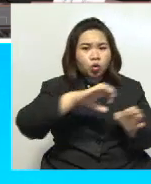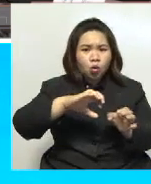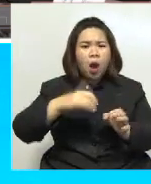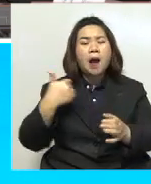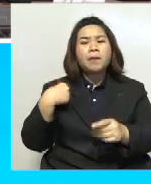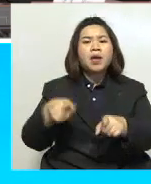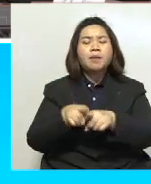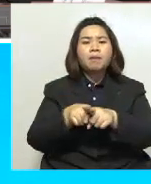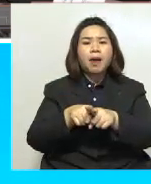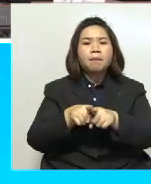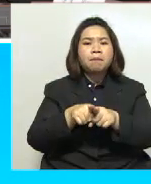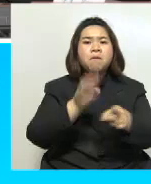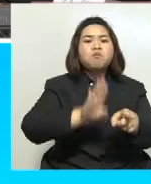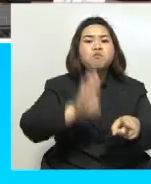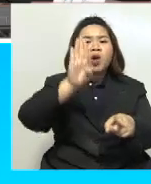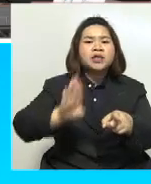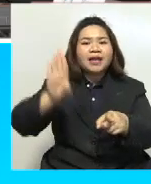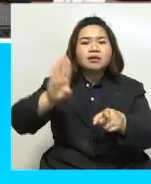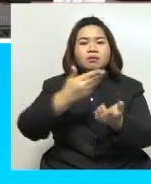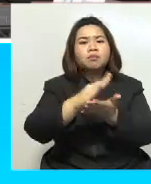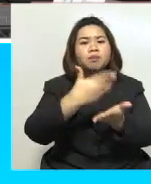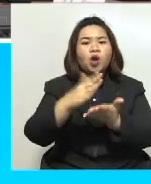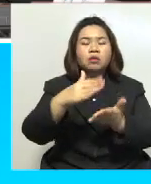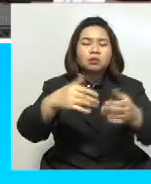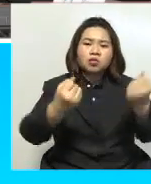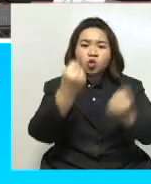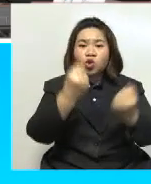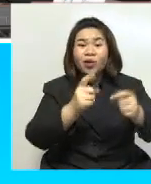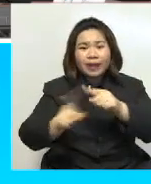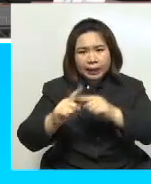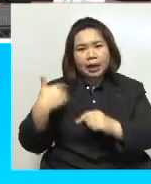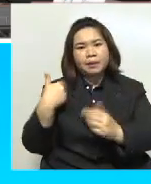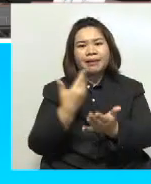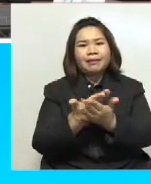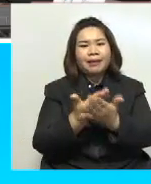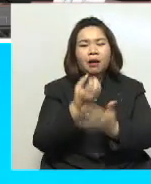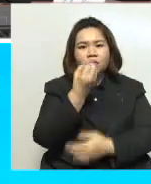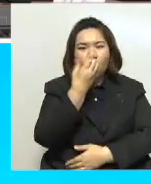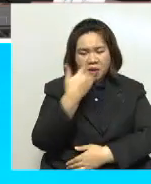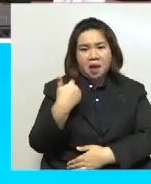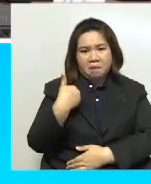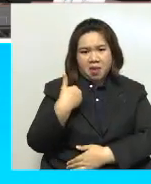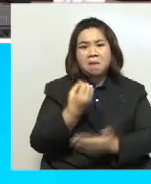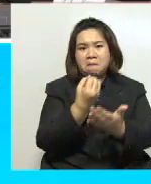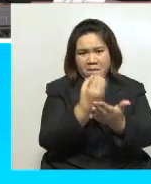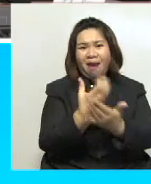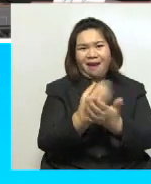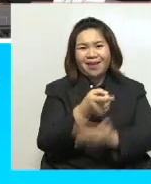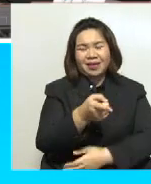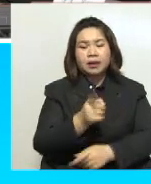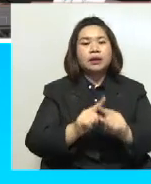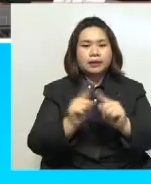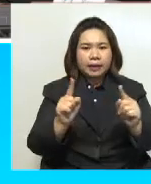กนอนแบงก์อ่ะคือพวกไฟแนนซ์ต่างๆเนี่ยคือเขาคิดดอกแบบหนึ่งแต่ต